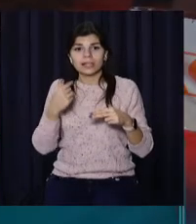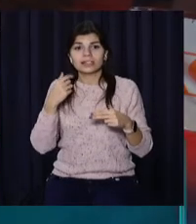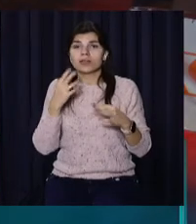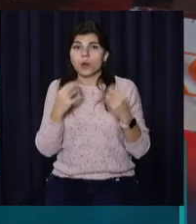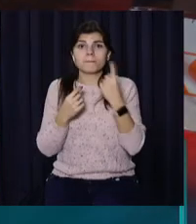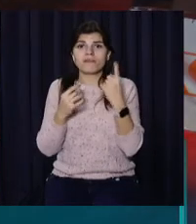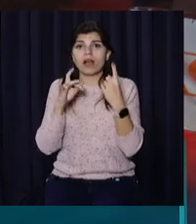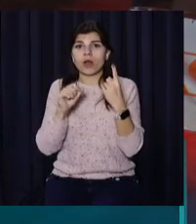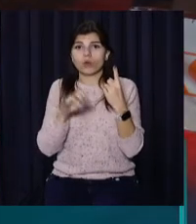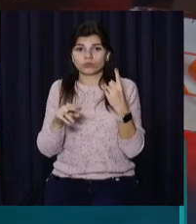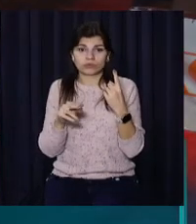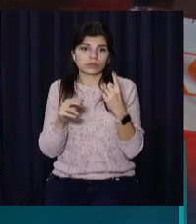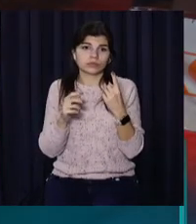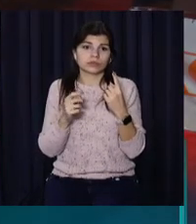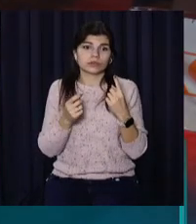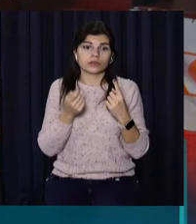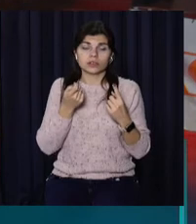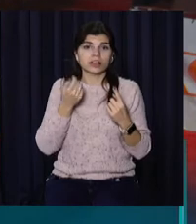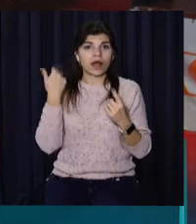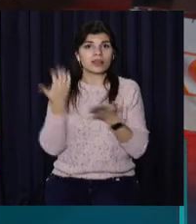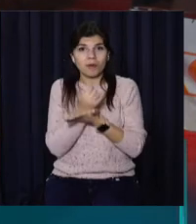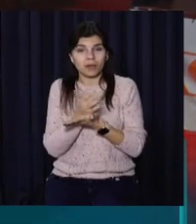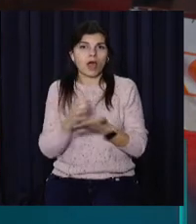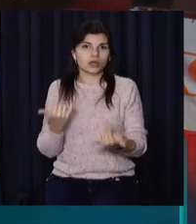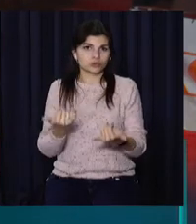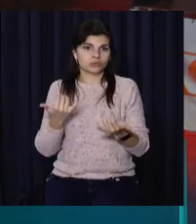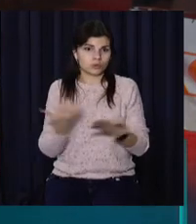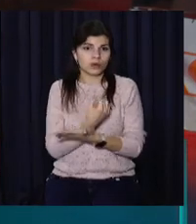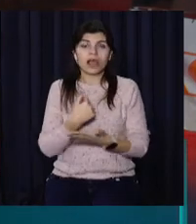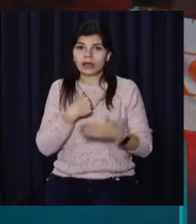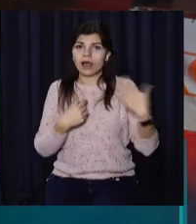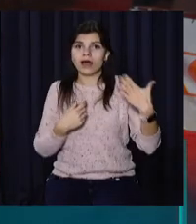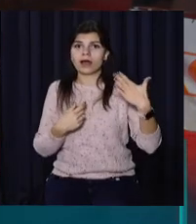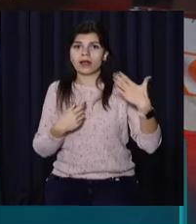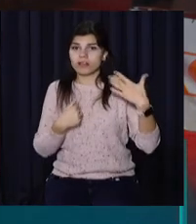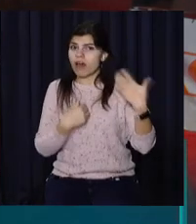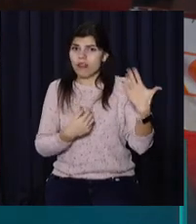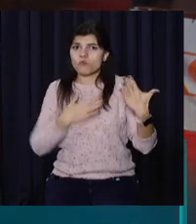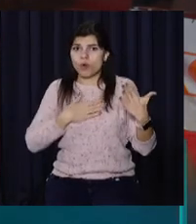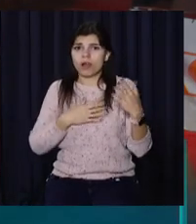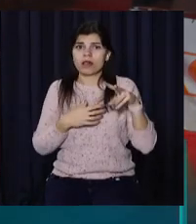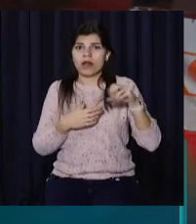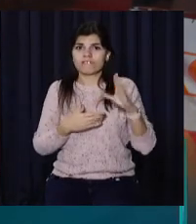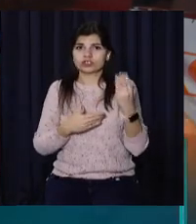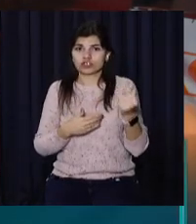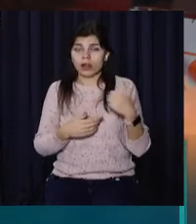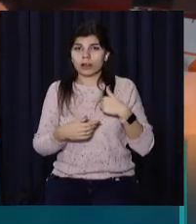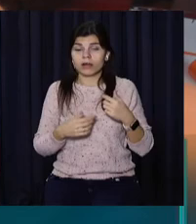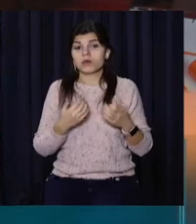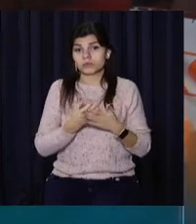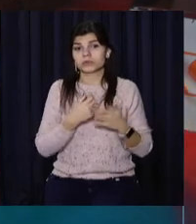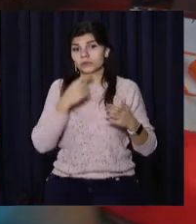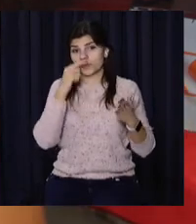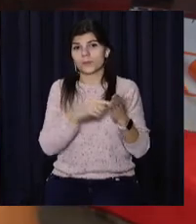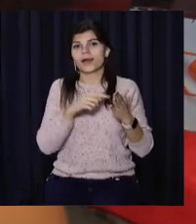сильно ударити, у мене такий стиль бою. Я буває, що я хочу в першому раунді закінчити, не виходить. Зараз розслаблено вийшов